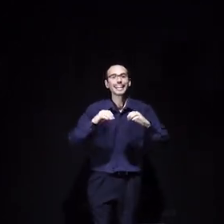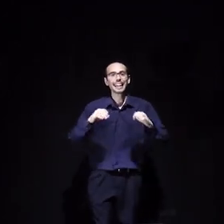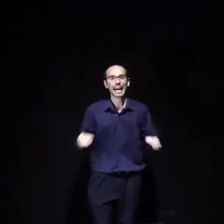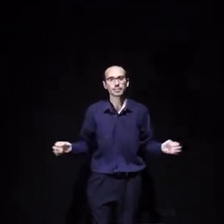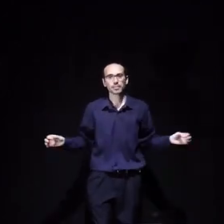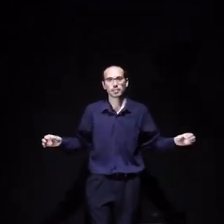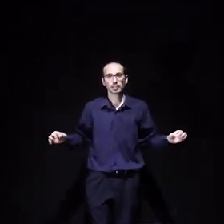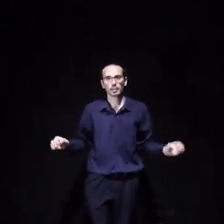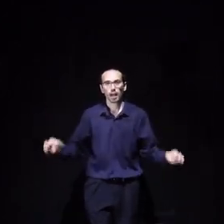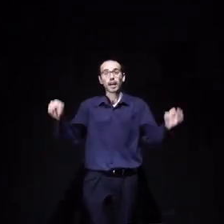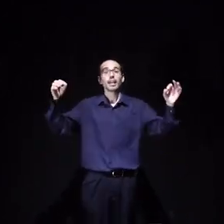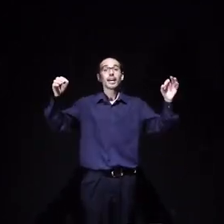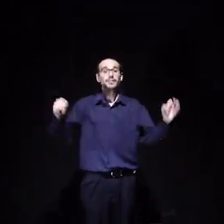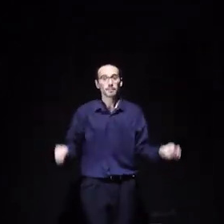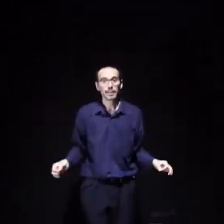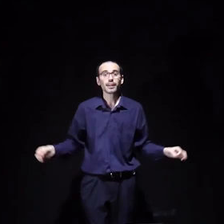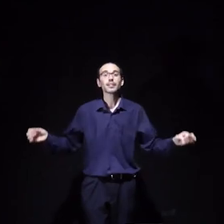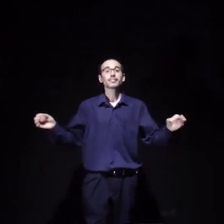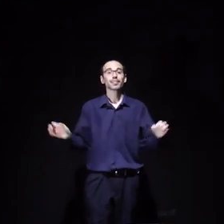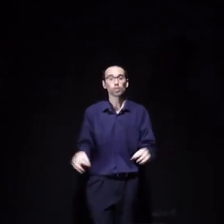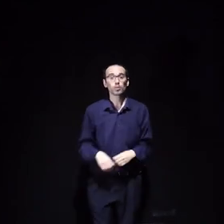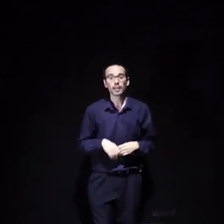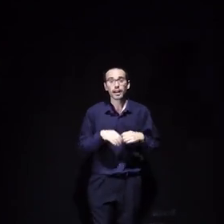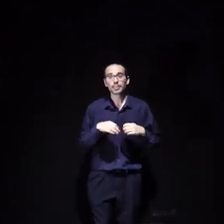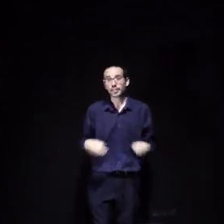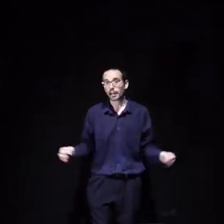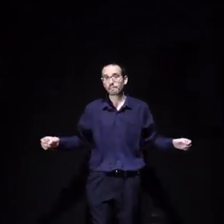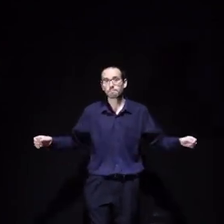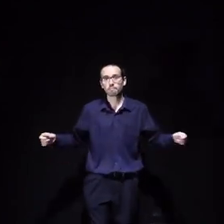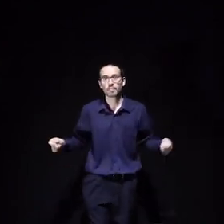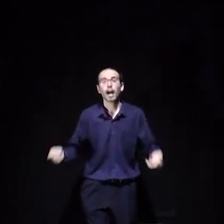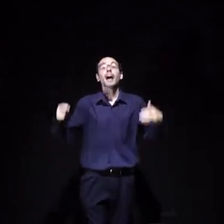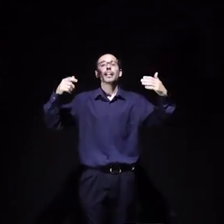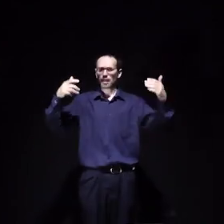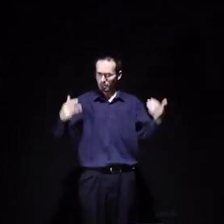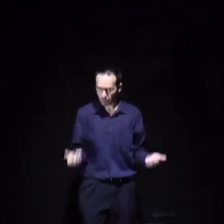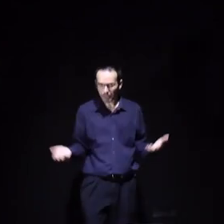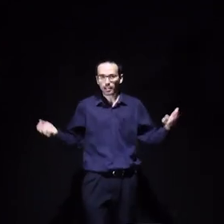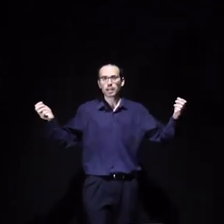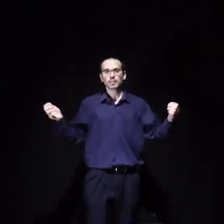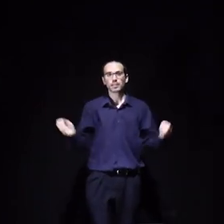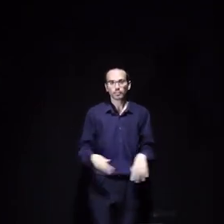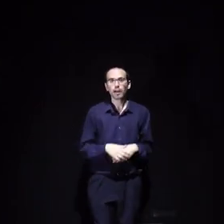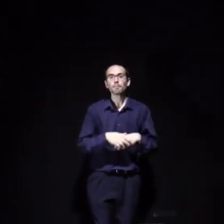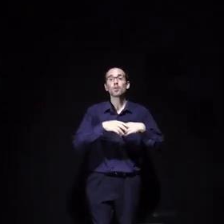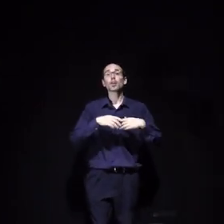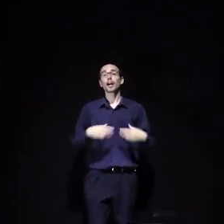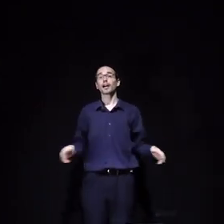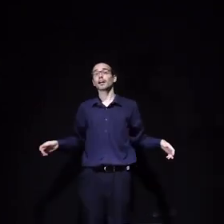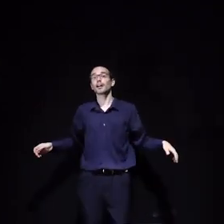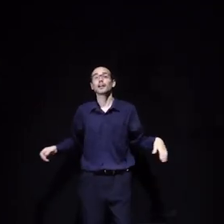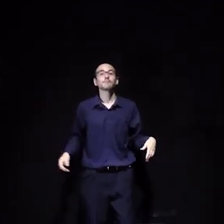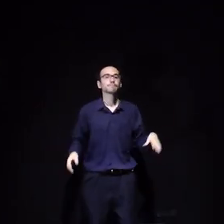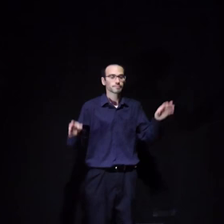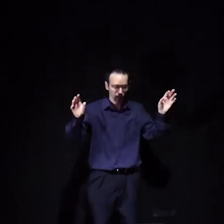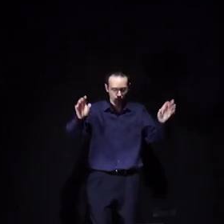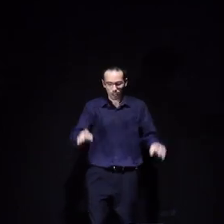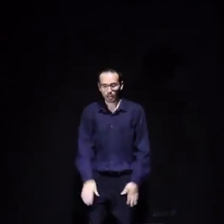ser cridats. Les amigues t'ajuden a aixecar. Les amigues et fan